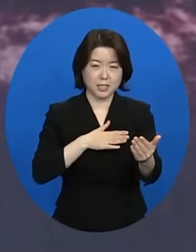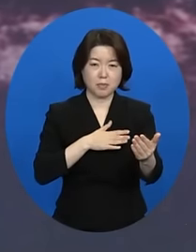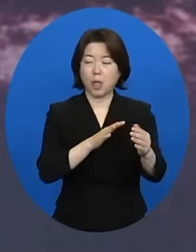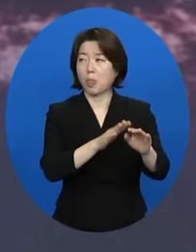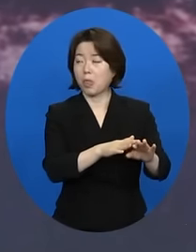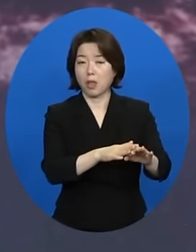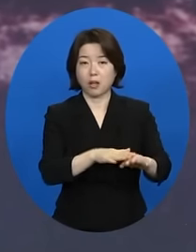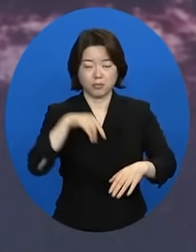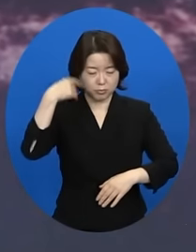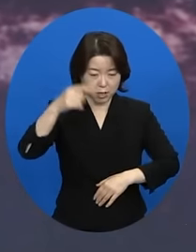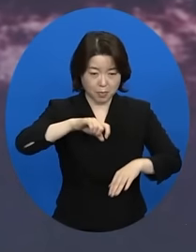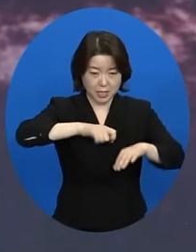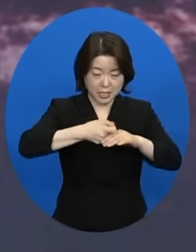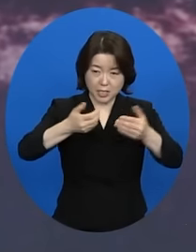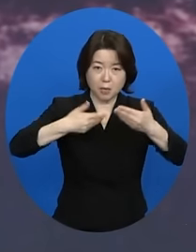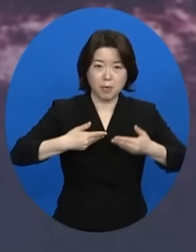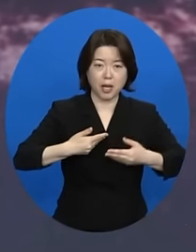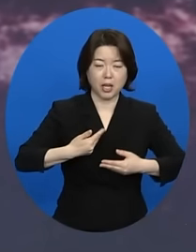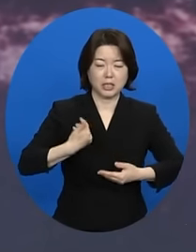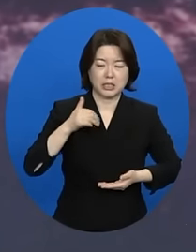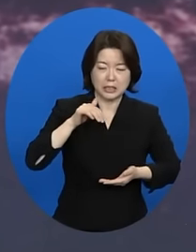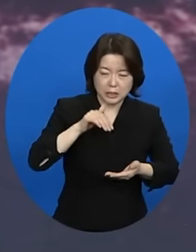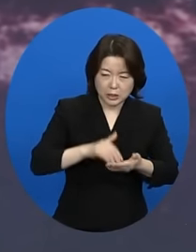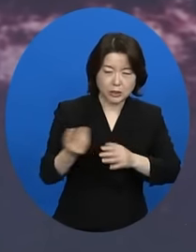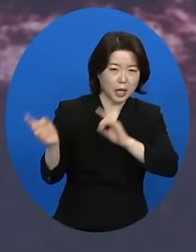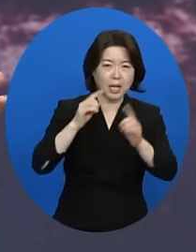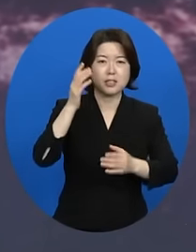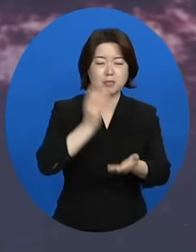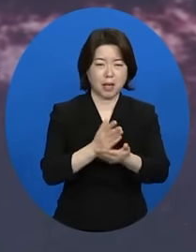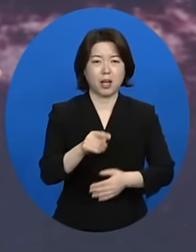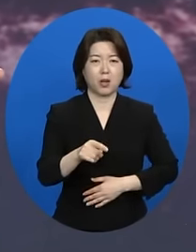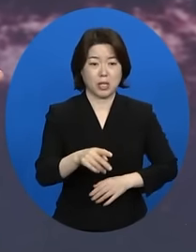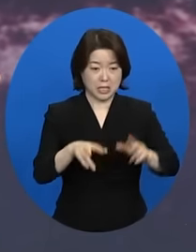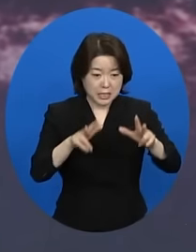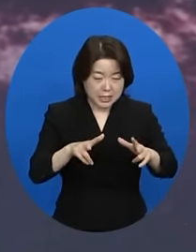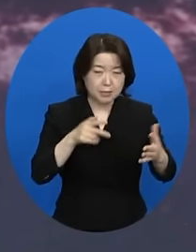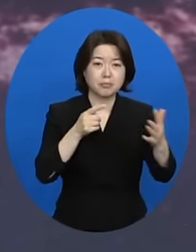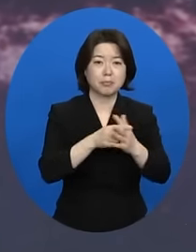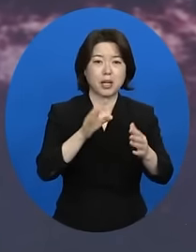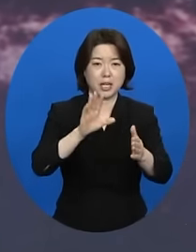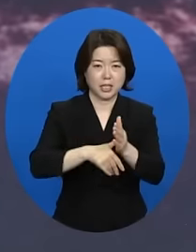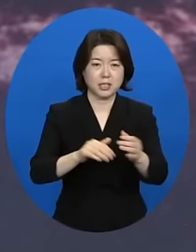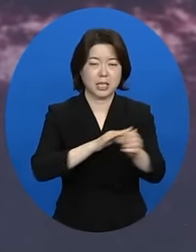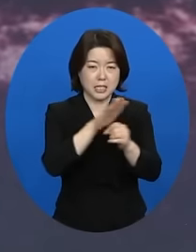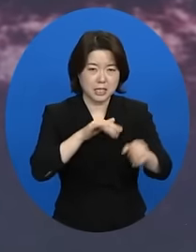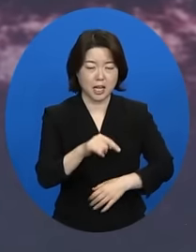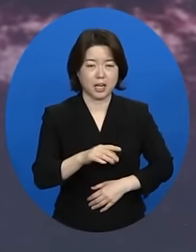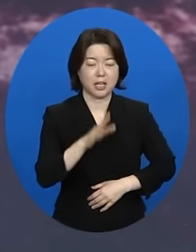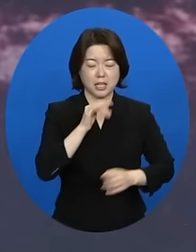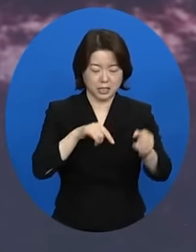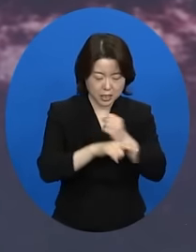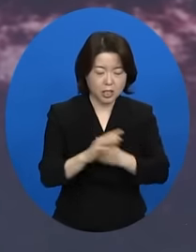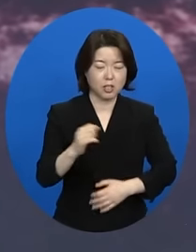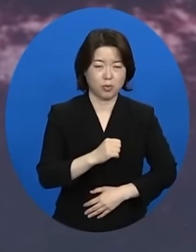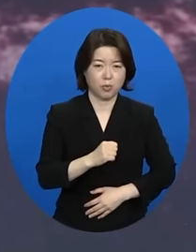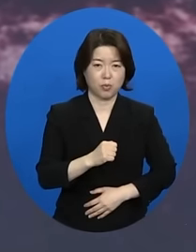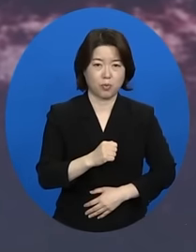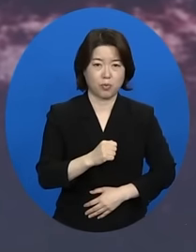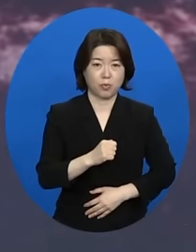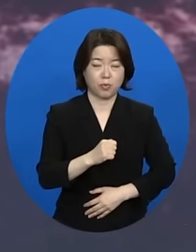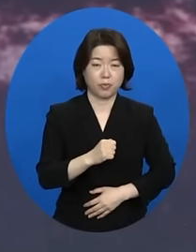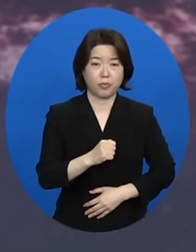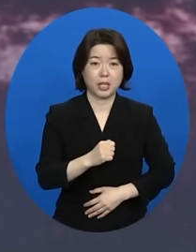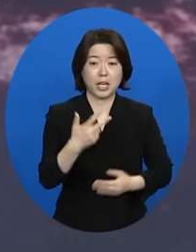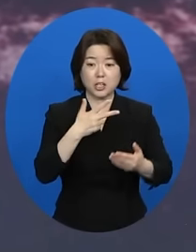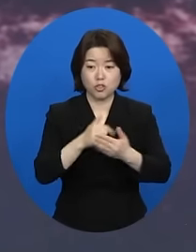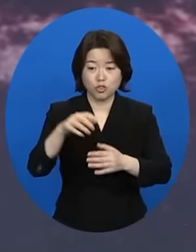당한 다음에 돌이킬 것이 아니라 알았을 때의 사랑으로, 사랑 아닌 진리로